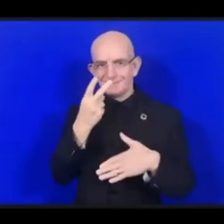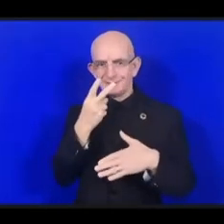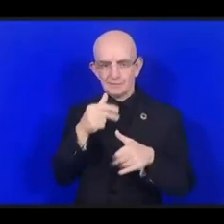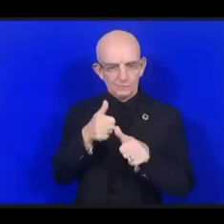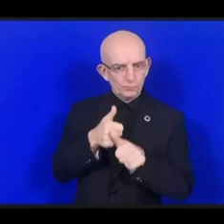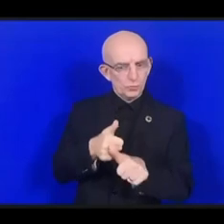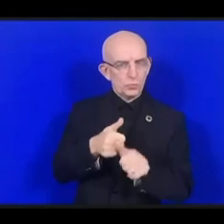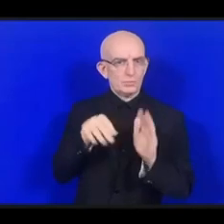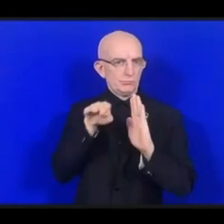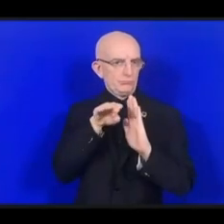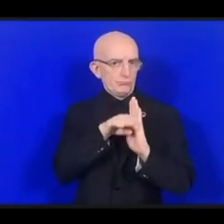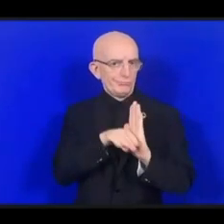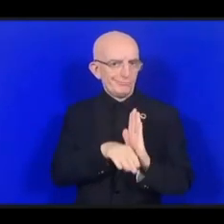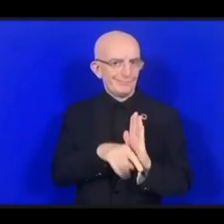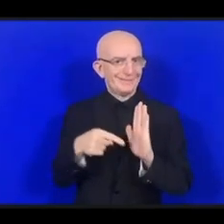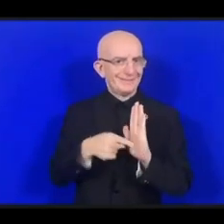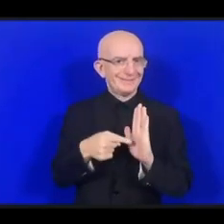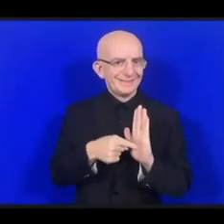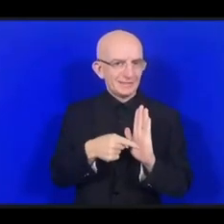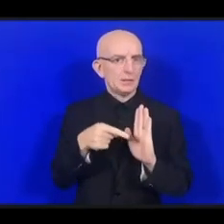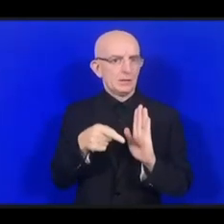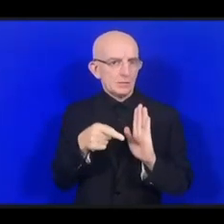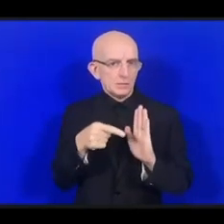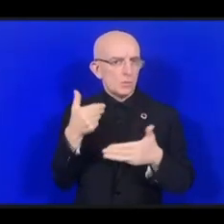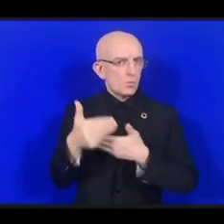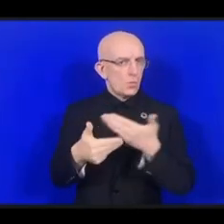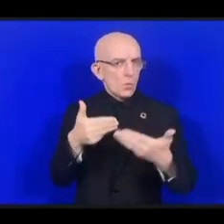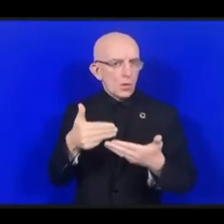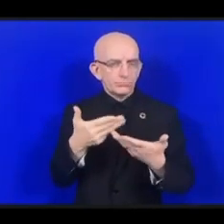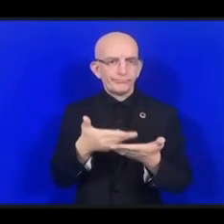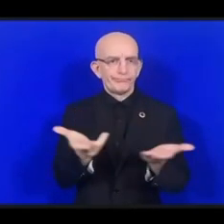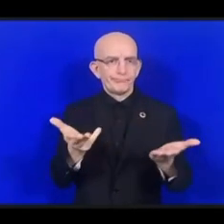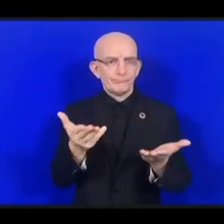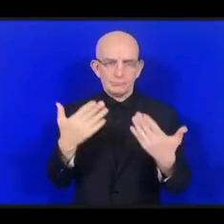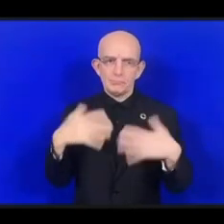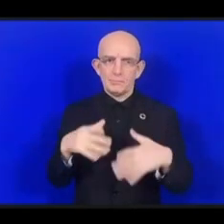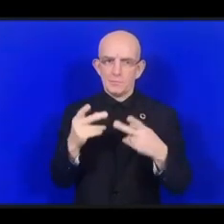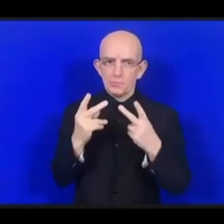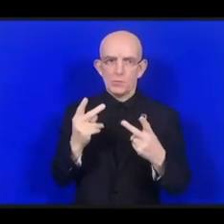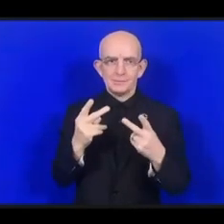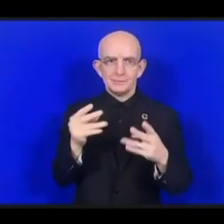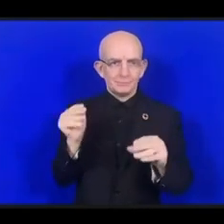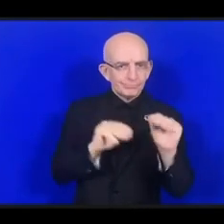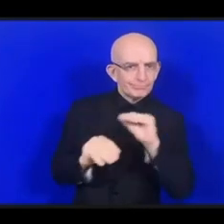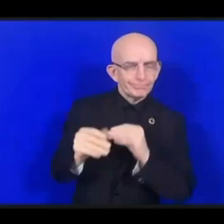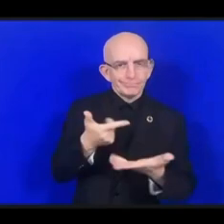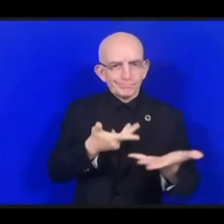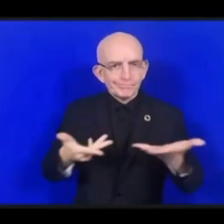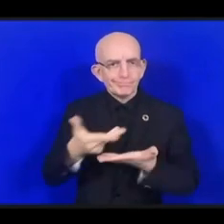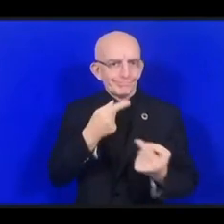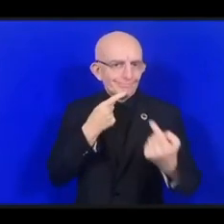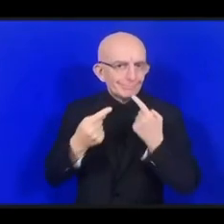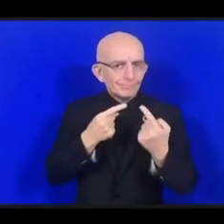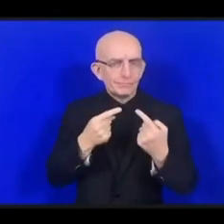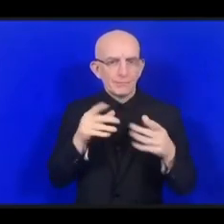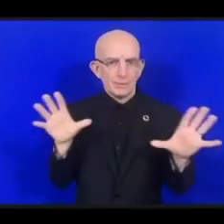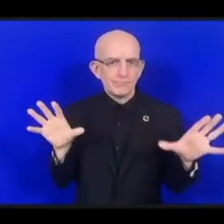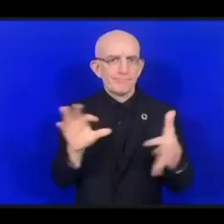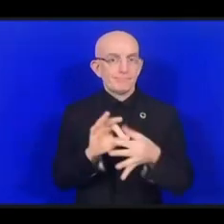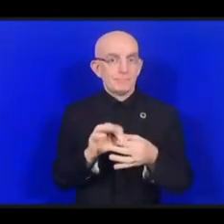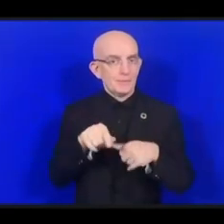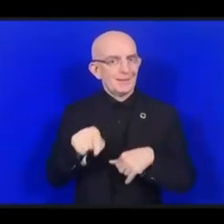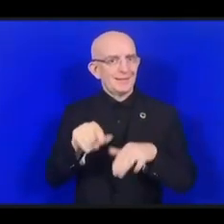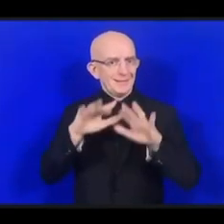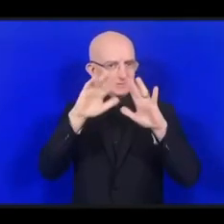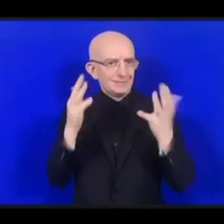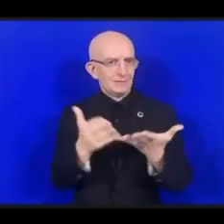球的这个 AI 的开发者提供指导原则和行